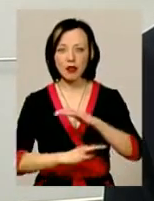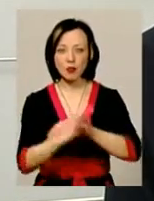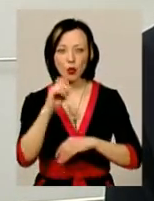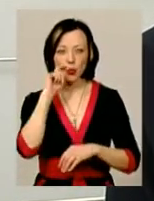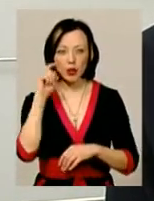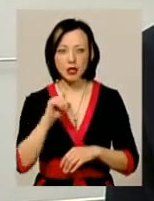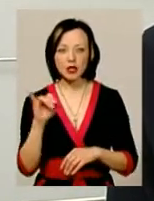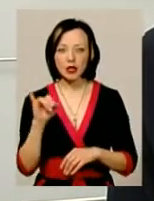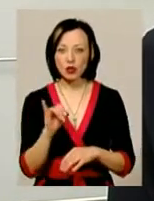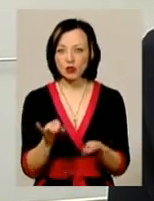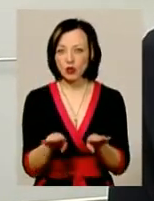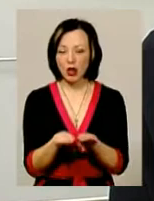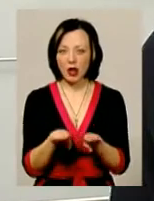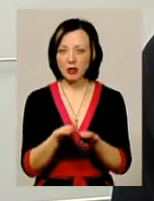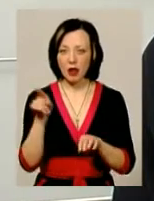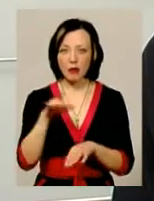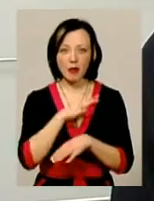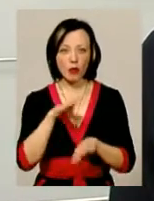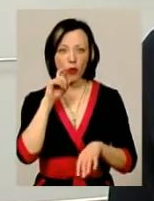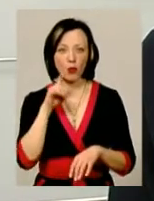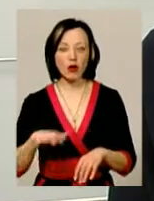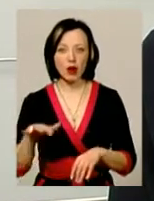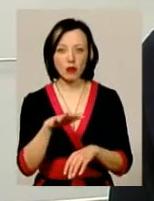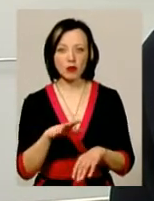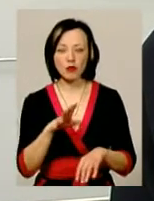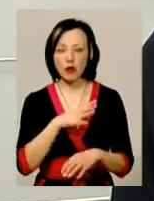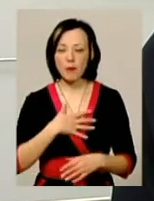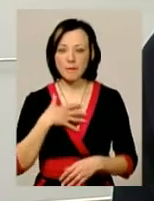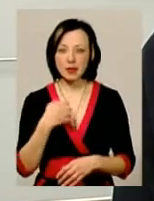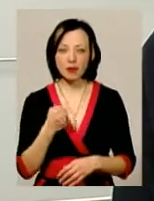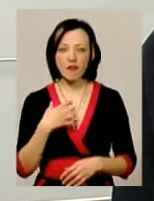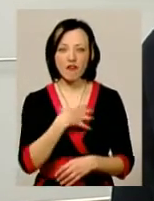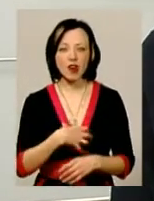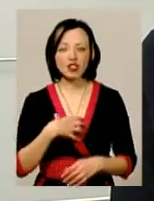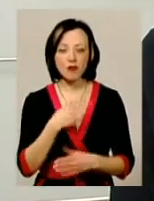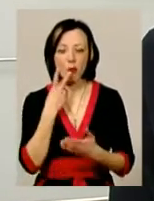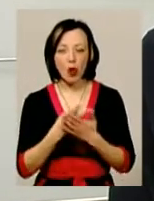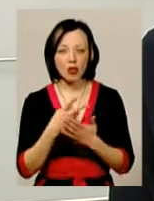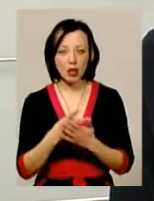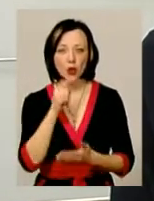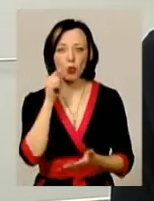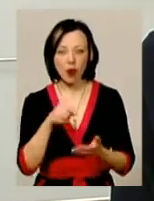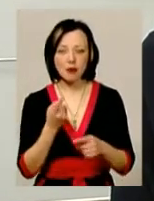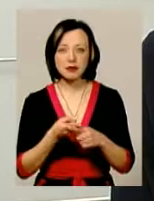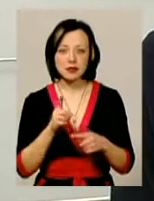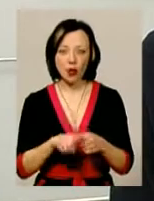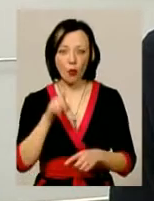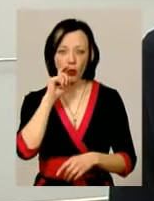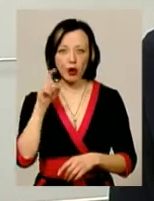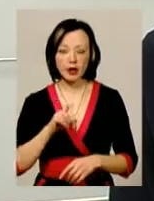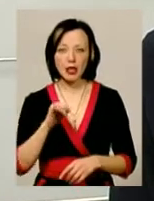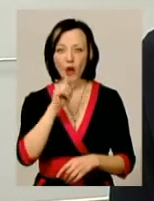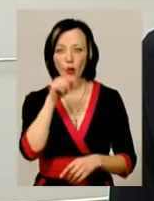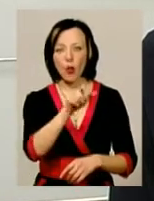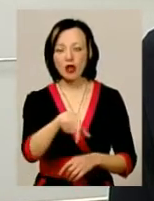України, і що начебто там не було України. То було дуже принципово важливим показати, що Луганськ – це Україна, і